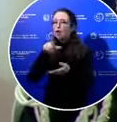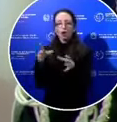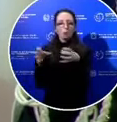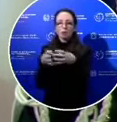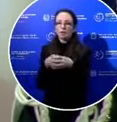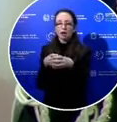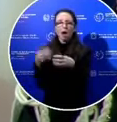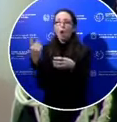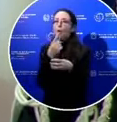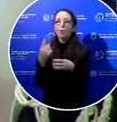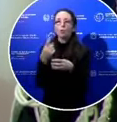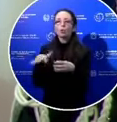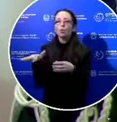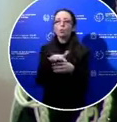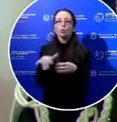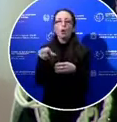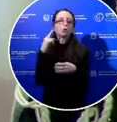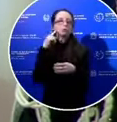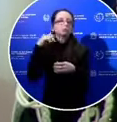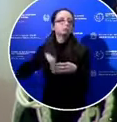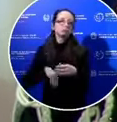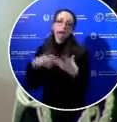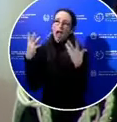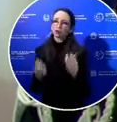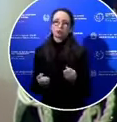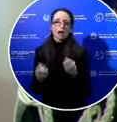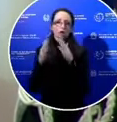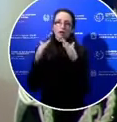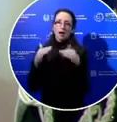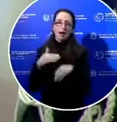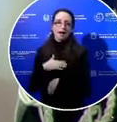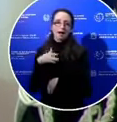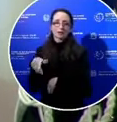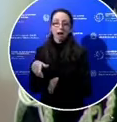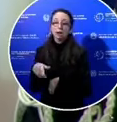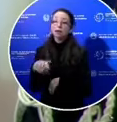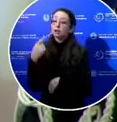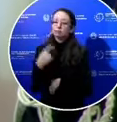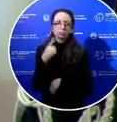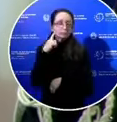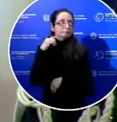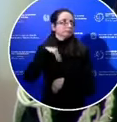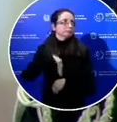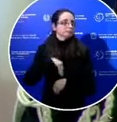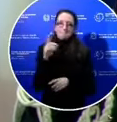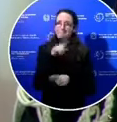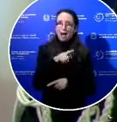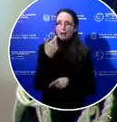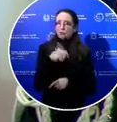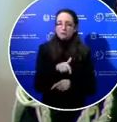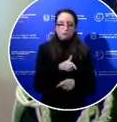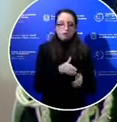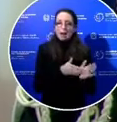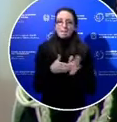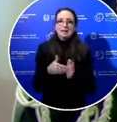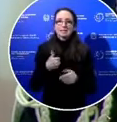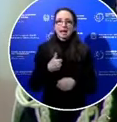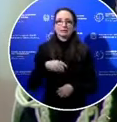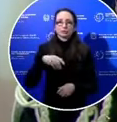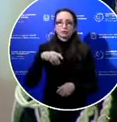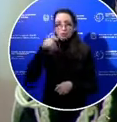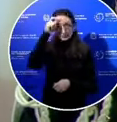l'unico posto nel quale si sentono accettati e si sentono a casa. E questo fa male quando si rappresenta lo Stato. Che